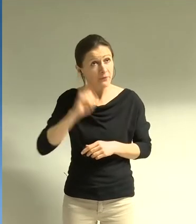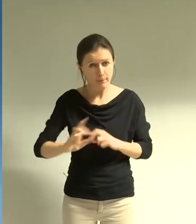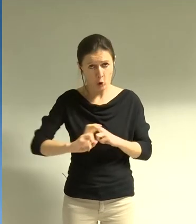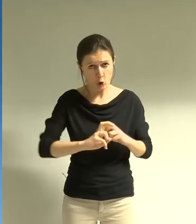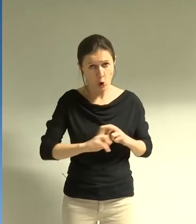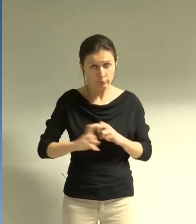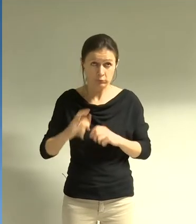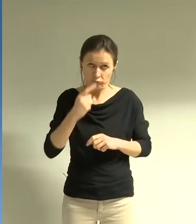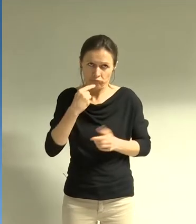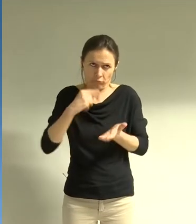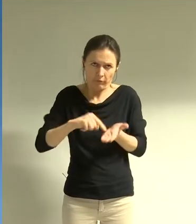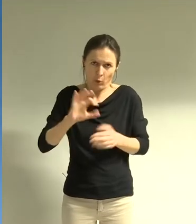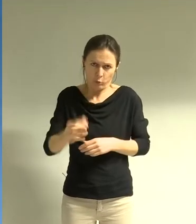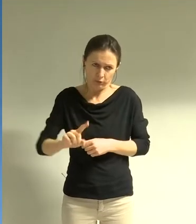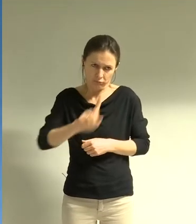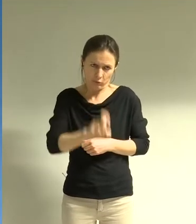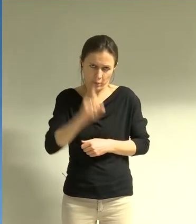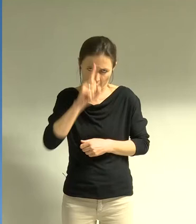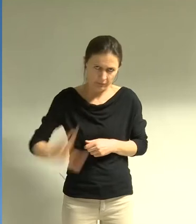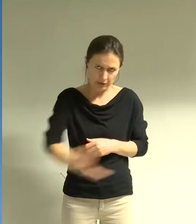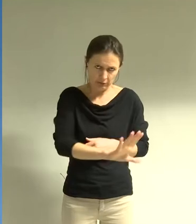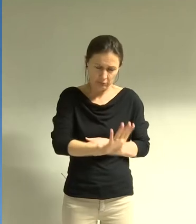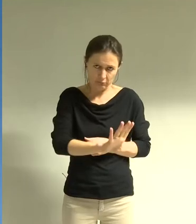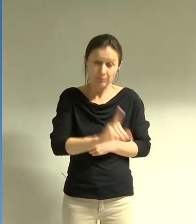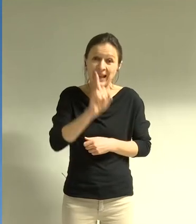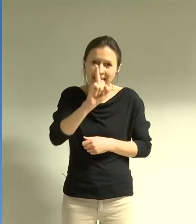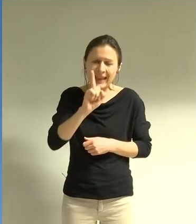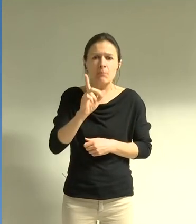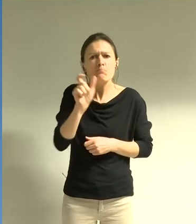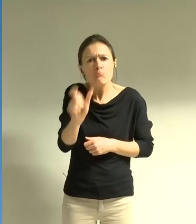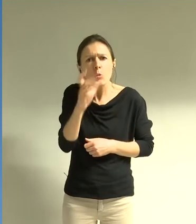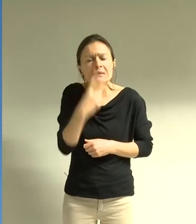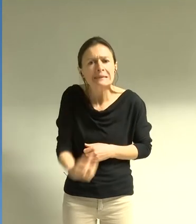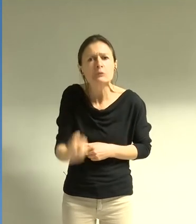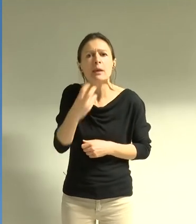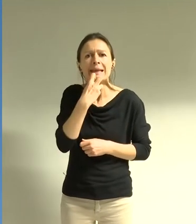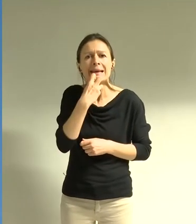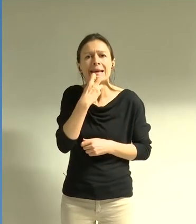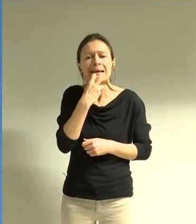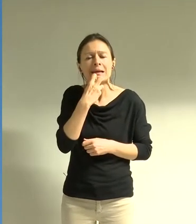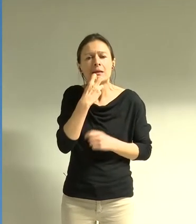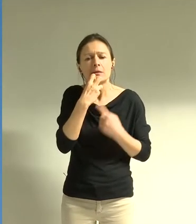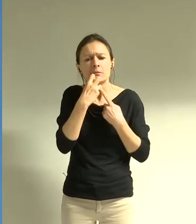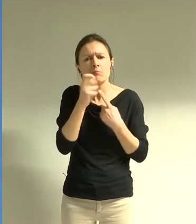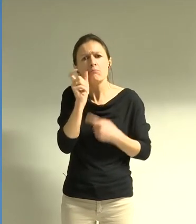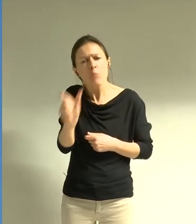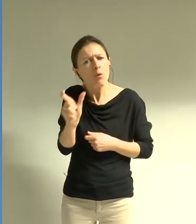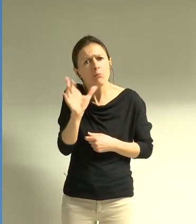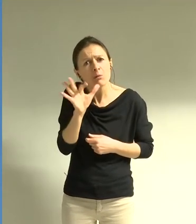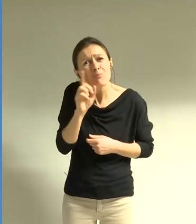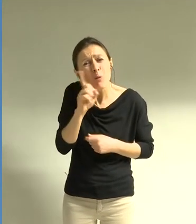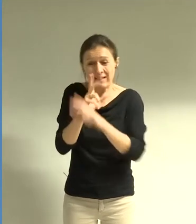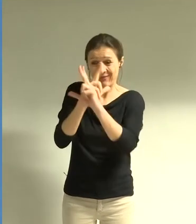tout état de cause vous ne pouvez pas user du terme de citoyens parce qu'en fait vous ne respectez pas la définition